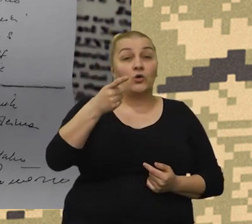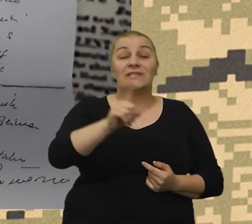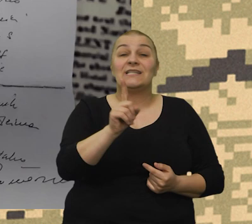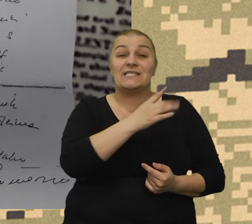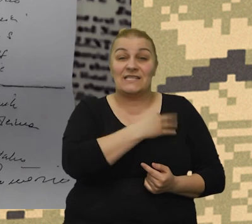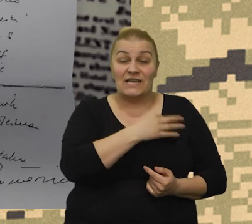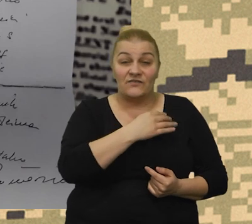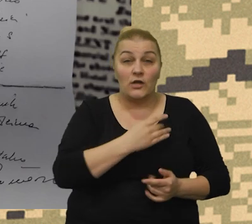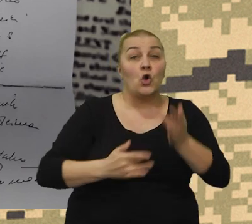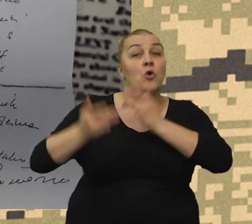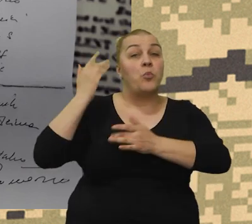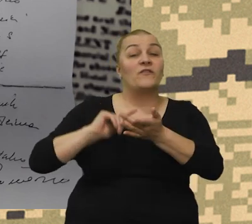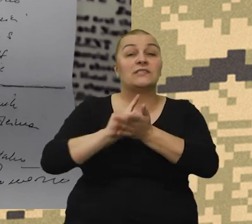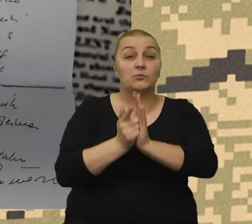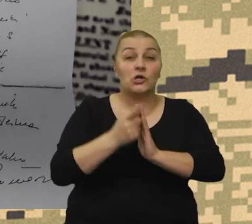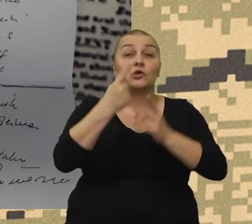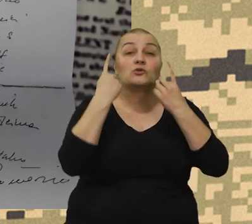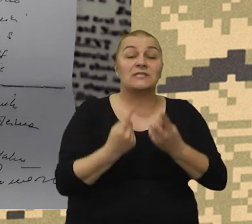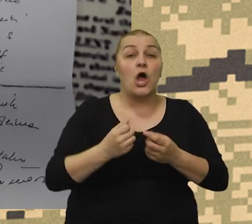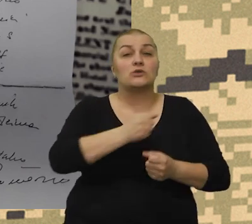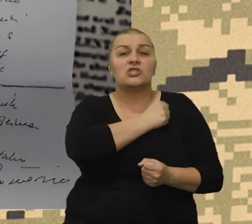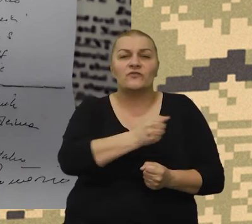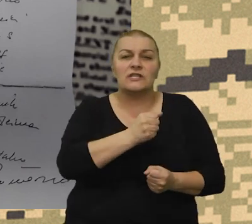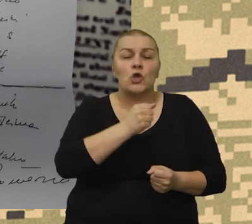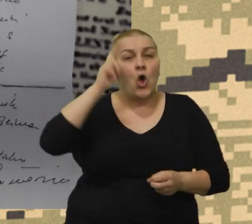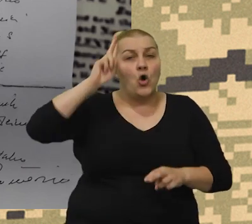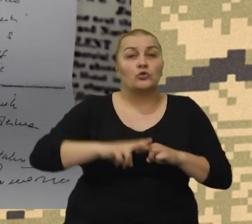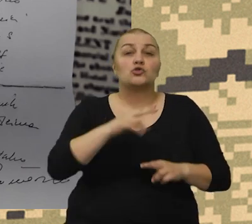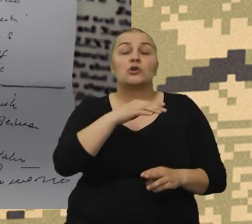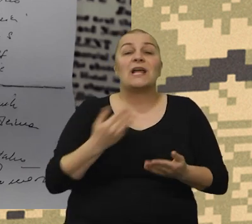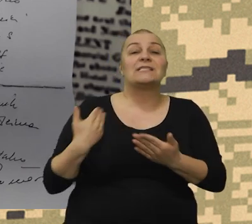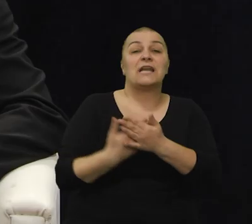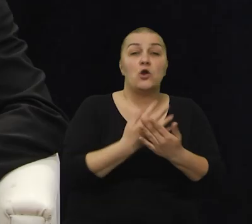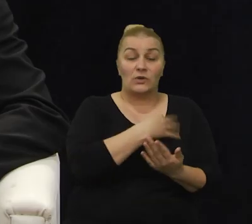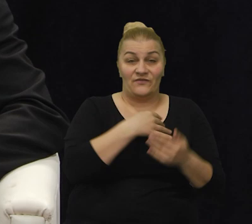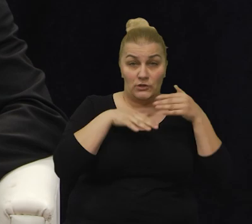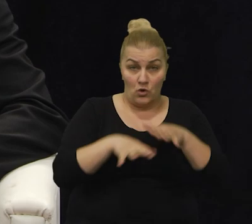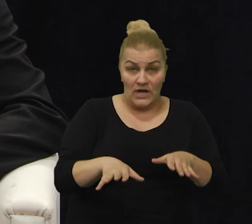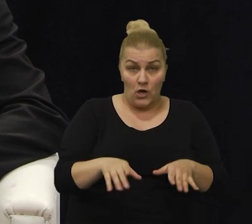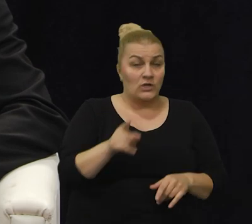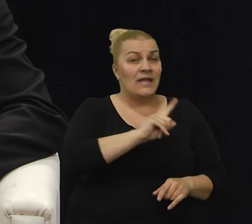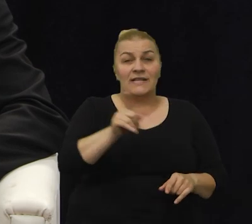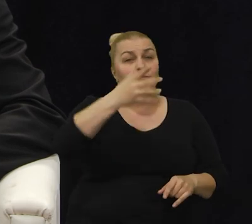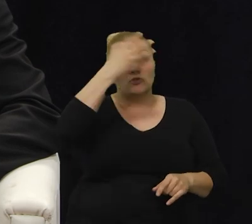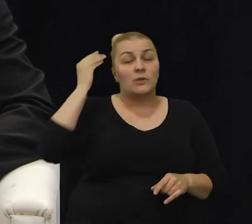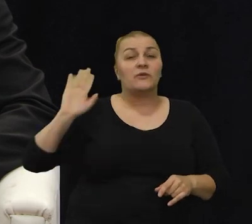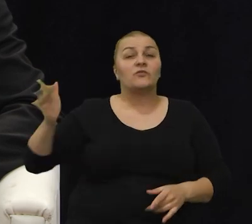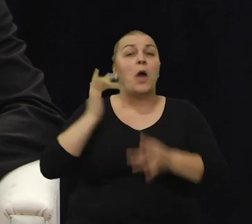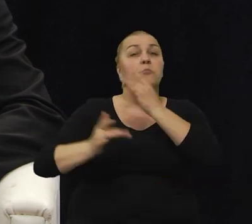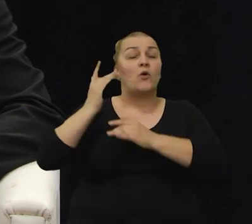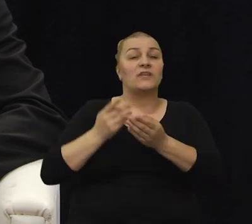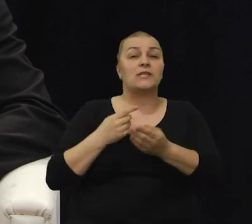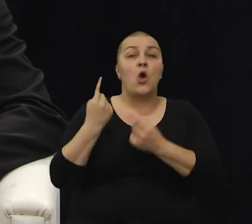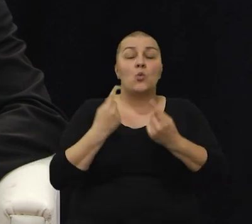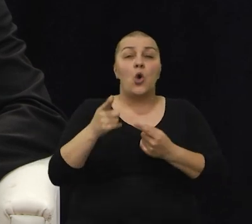Iako nisi Hrvat, u povijesnom trenutku stao si čvrsto i odlučno na stranu hrvatskog naroda. Ne smije se zaboraviti tvoja